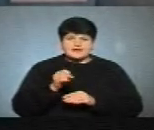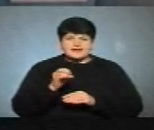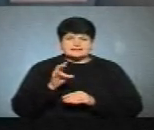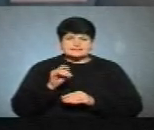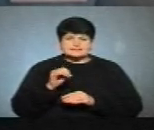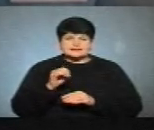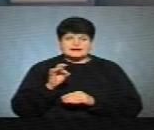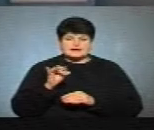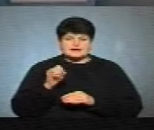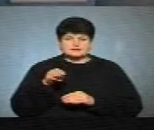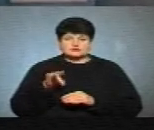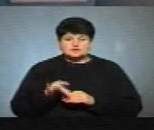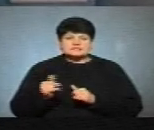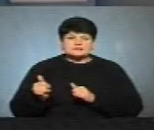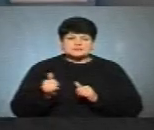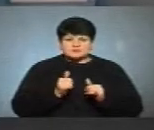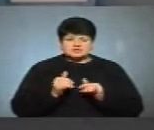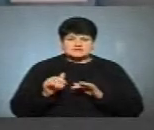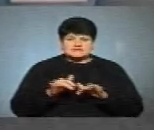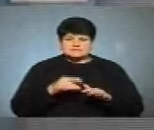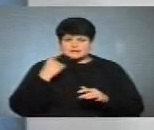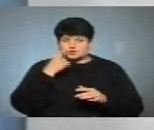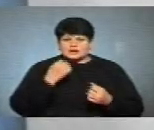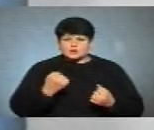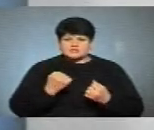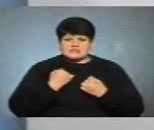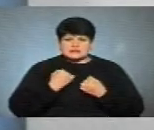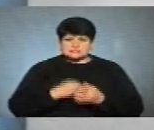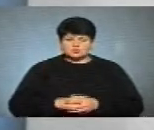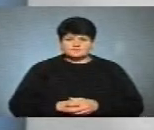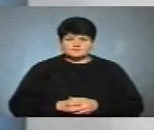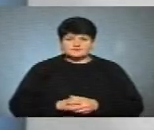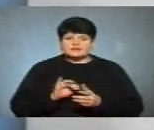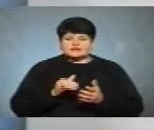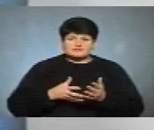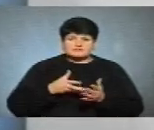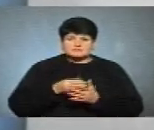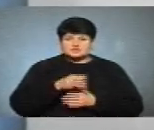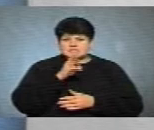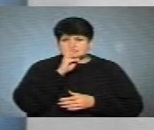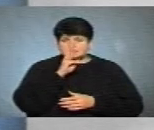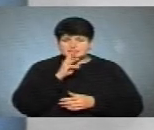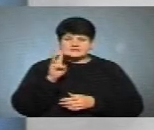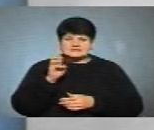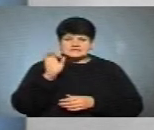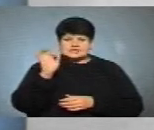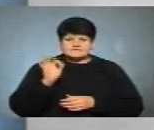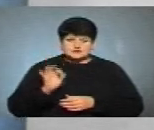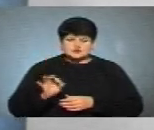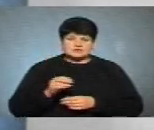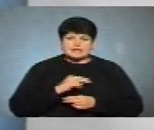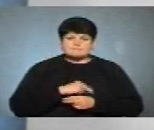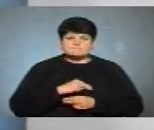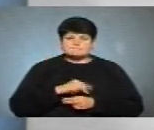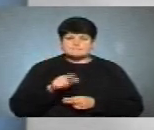також забезпеченість засобами індивідуального захисту і виплачення заробітної плати 300%